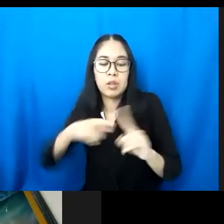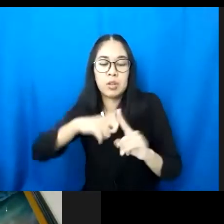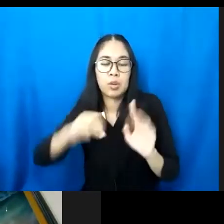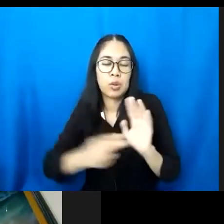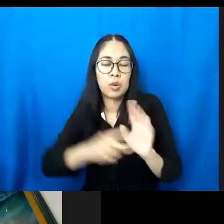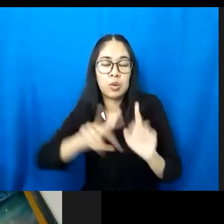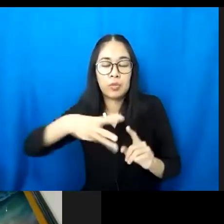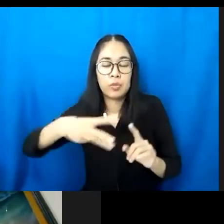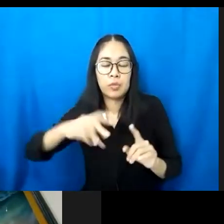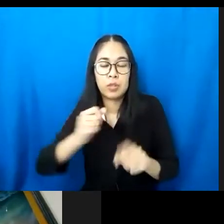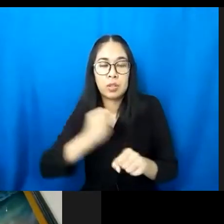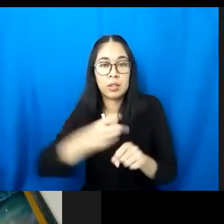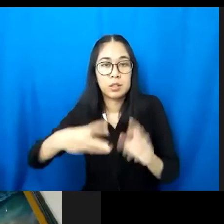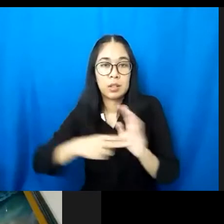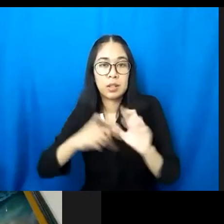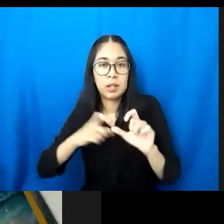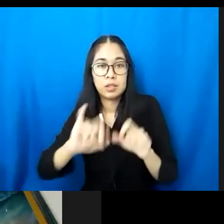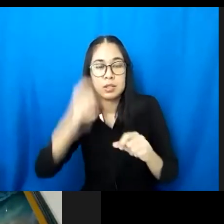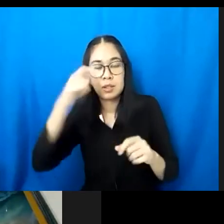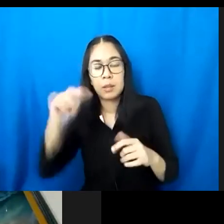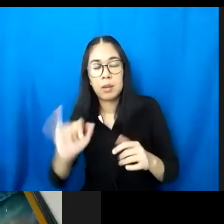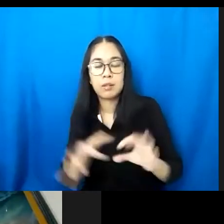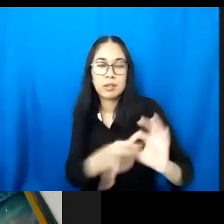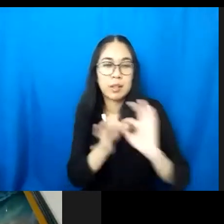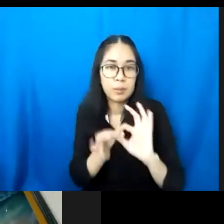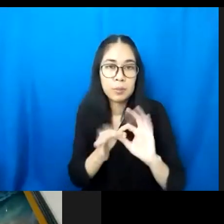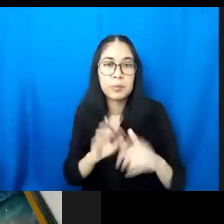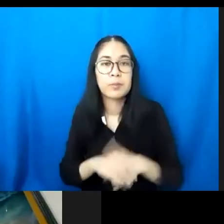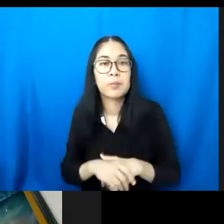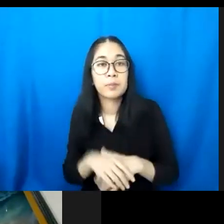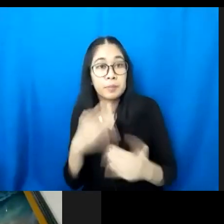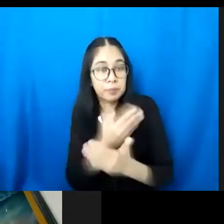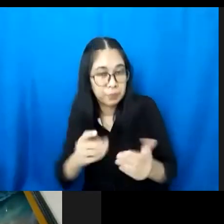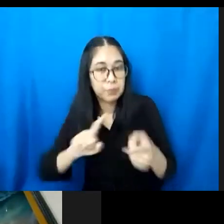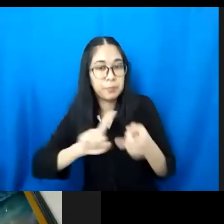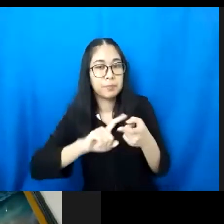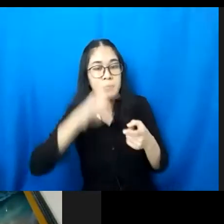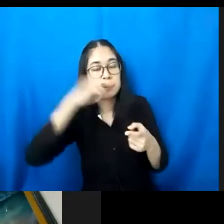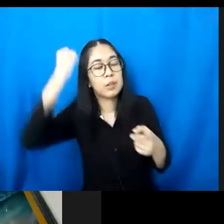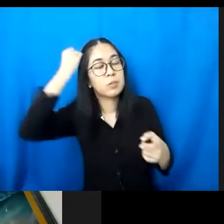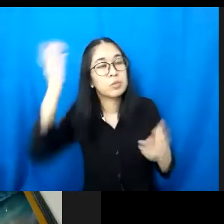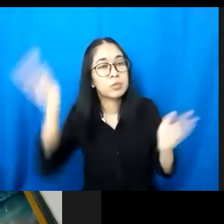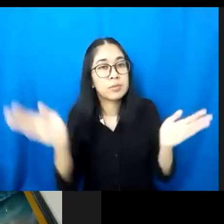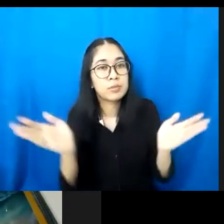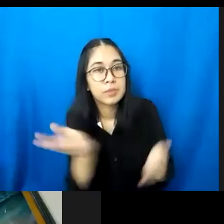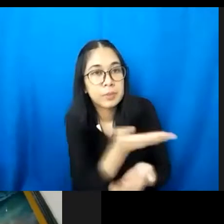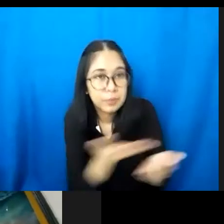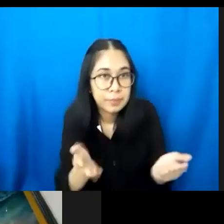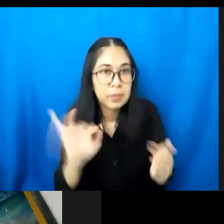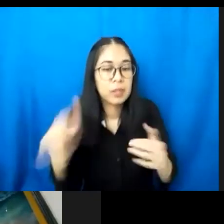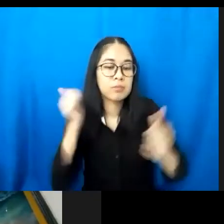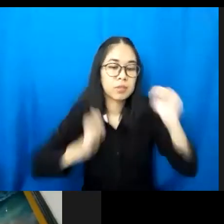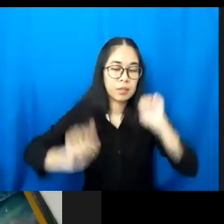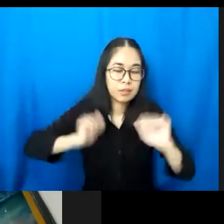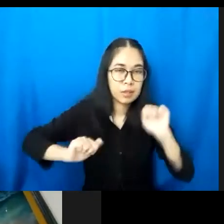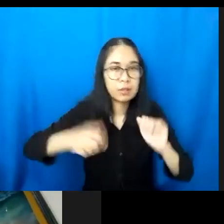desa dan juga kesinambungannya. Jadi Bapak Ibu sekalian, bahwa di dalam setiap kegiatan